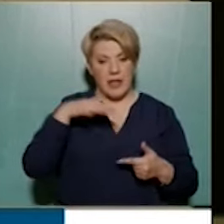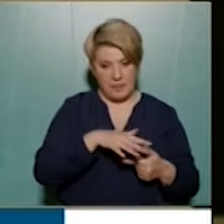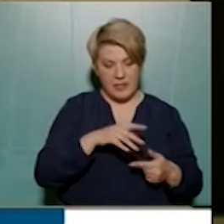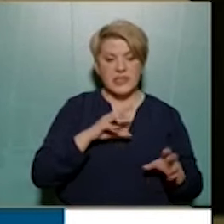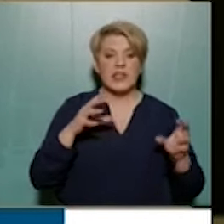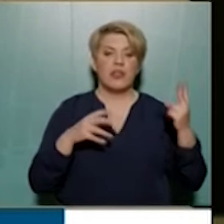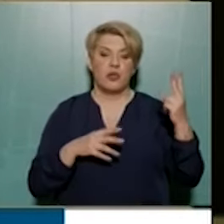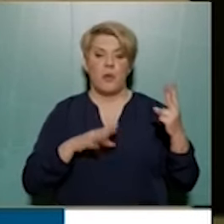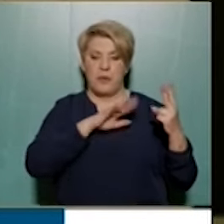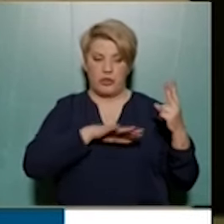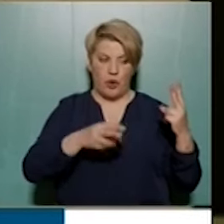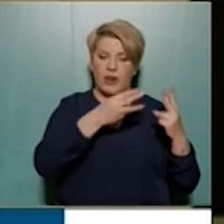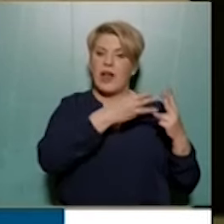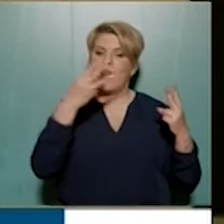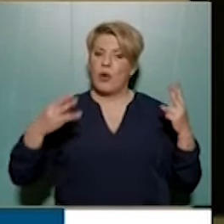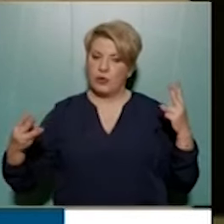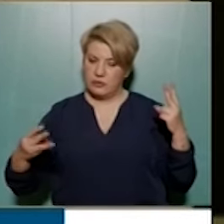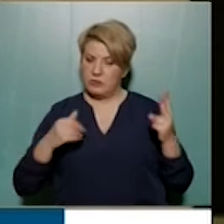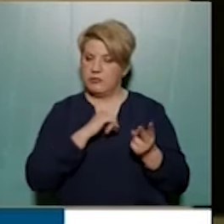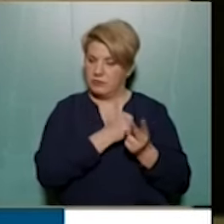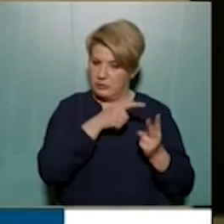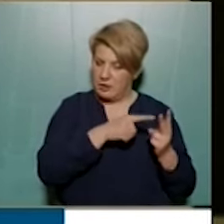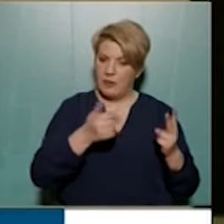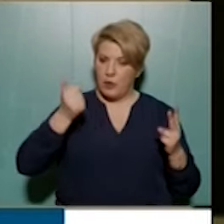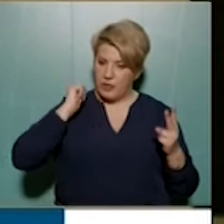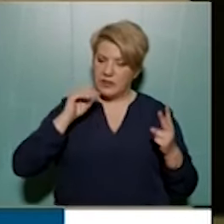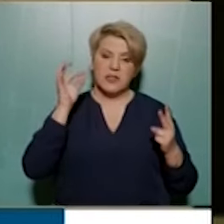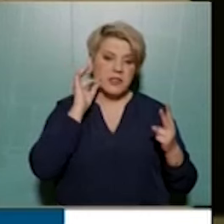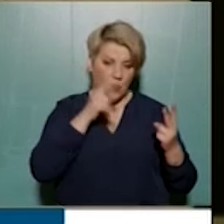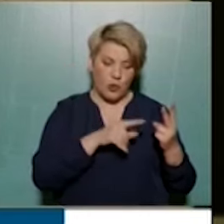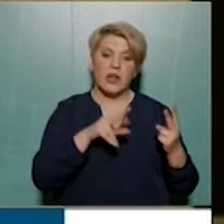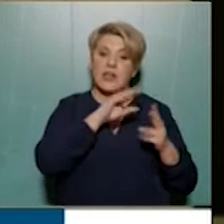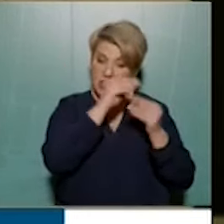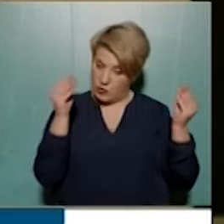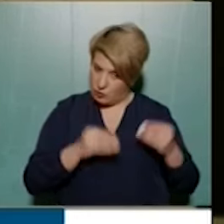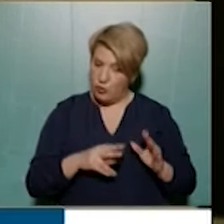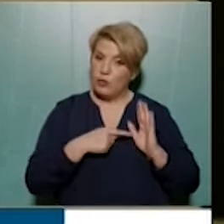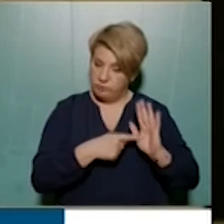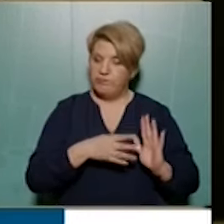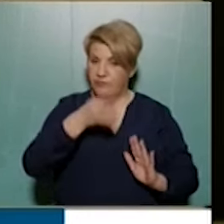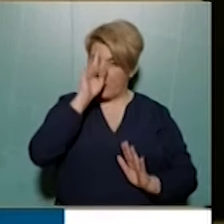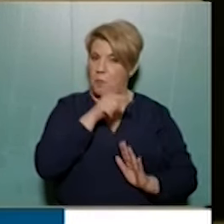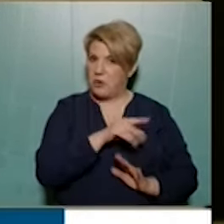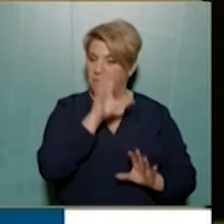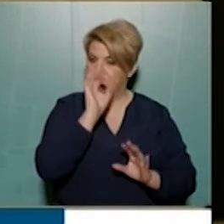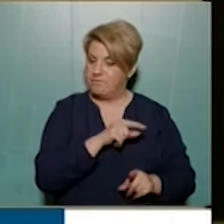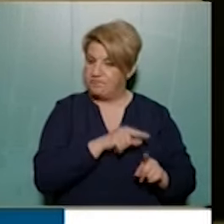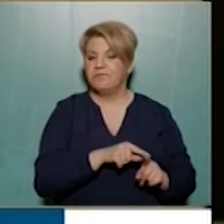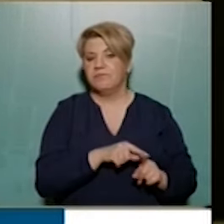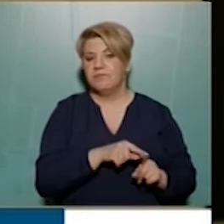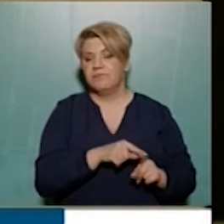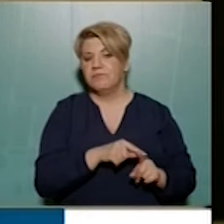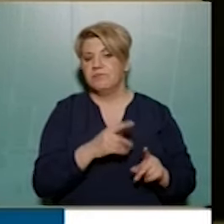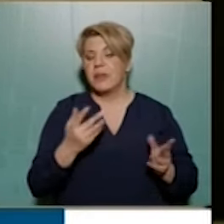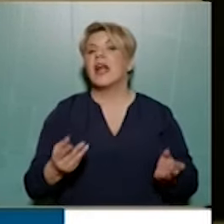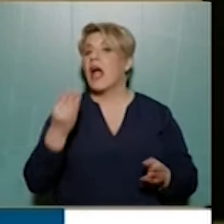των δύο νεαρών τρανς ατόμων προχθές στην Θεσσαλονίκη. Είναι ένα συνολικότερο προφανώς φαινόμενο, αλλά